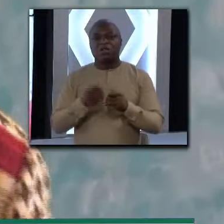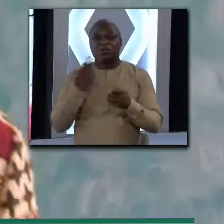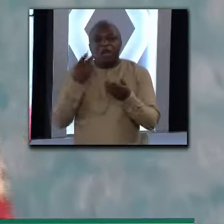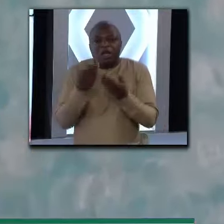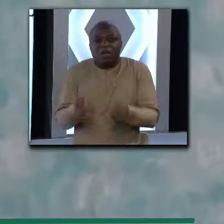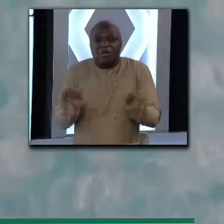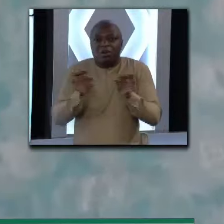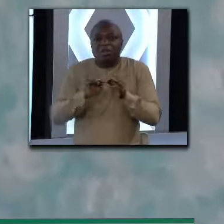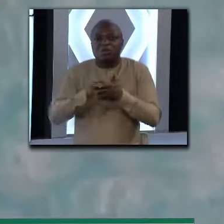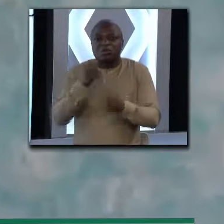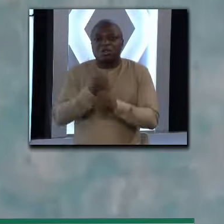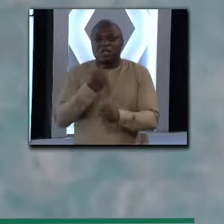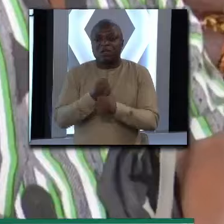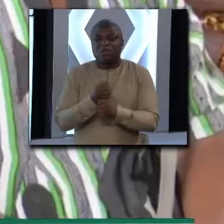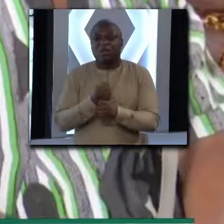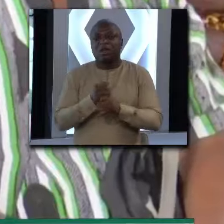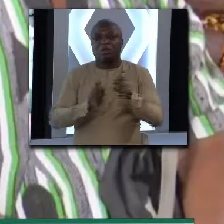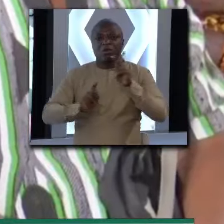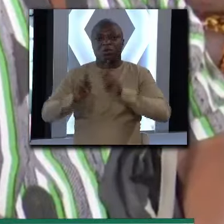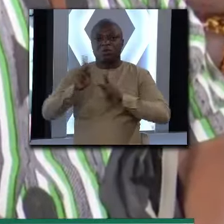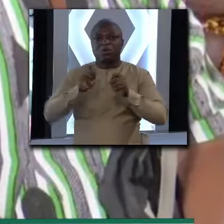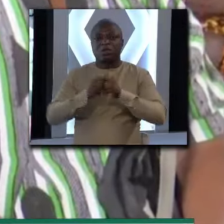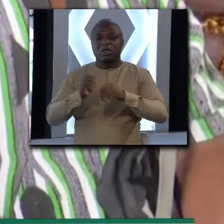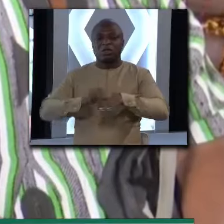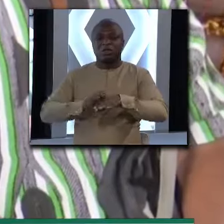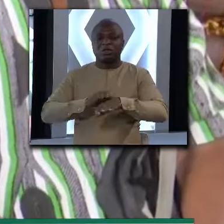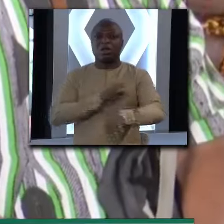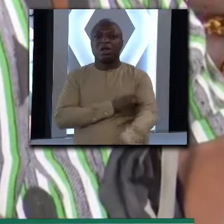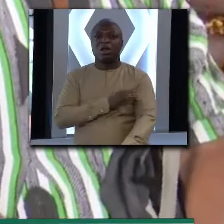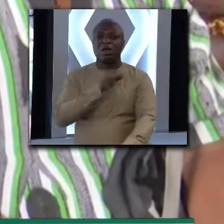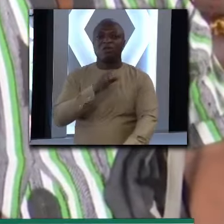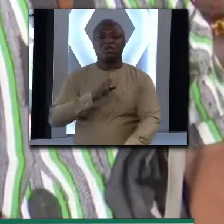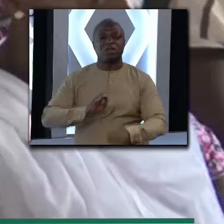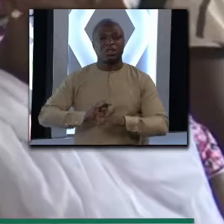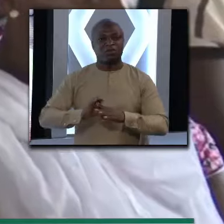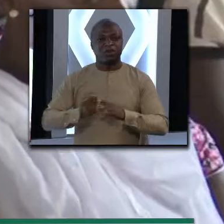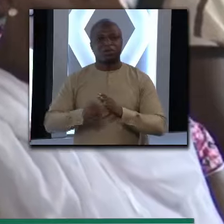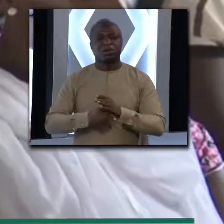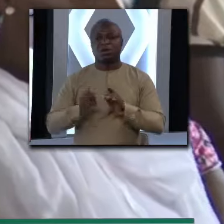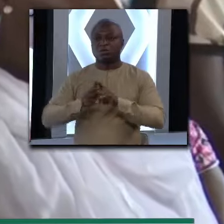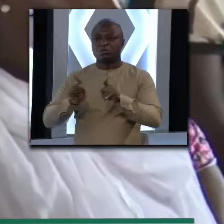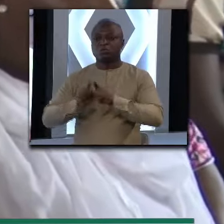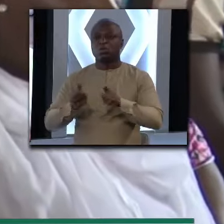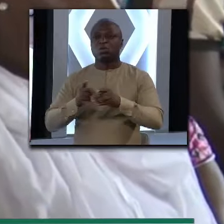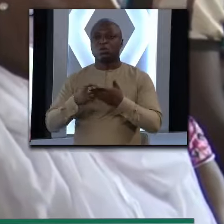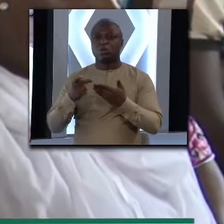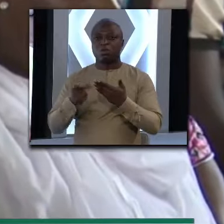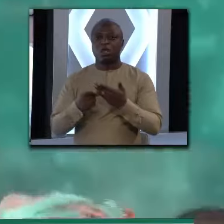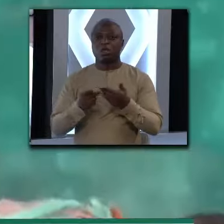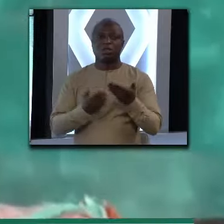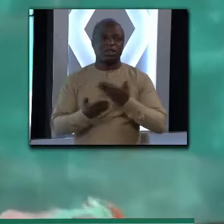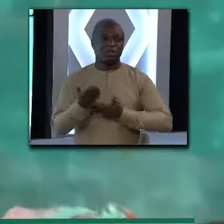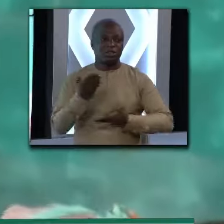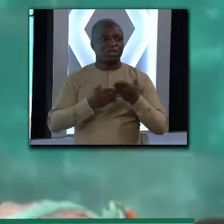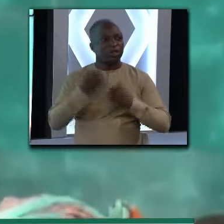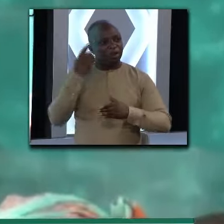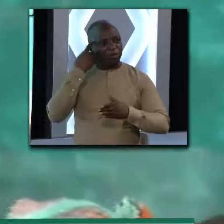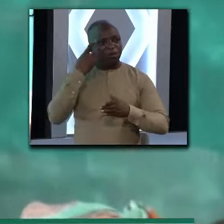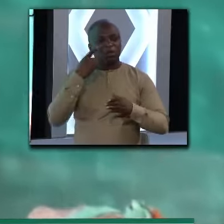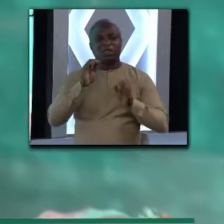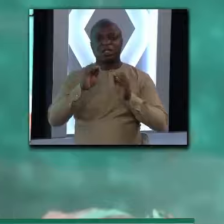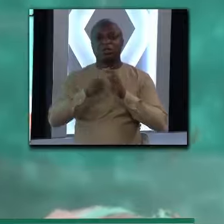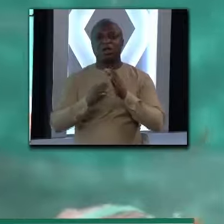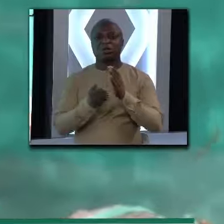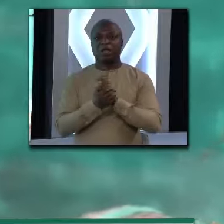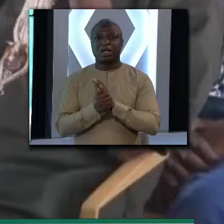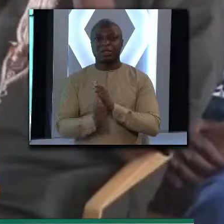des réformes introduites à l'effet de renforcer la formation, différents leviers, objets d'échange pour un enseignement de